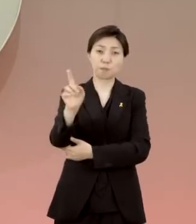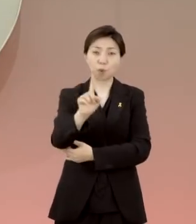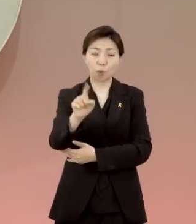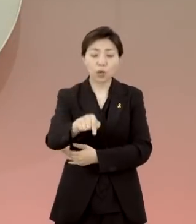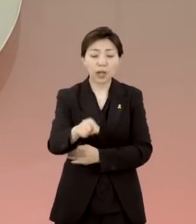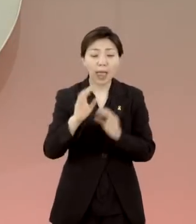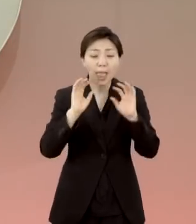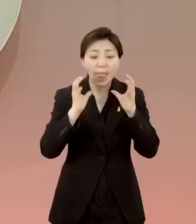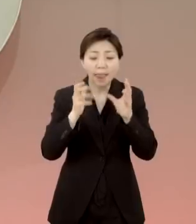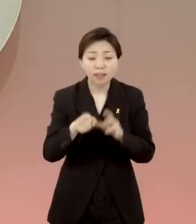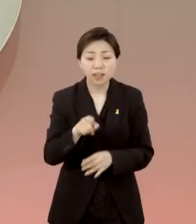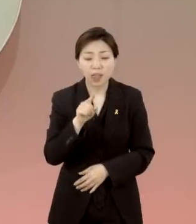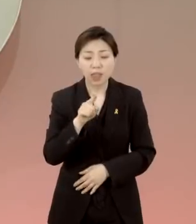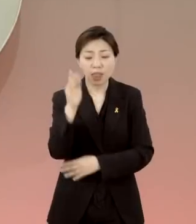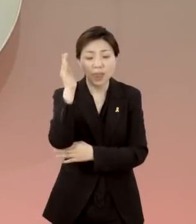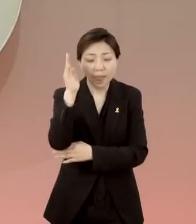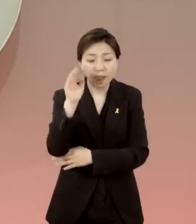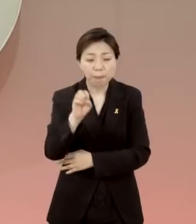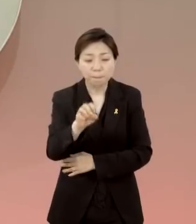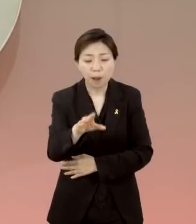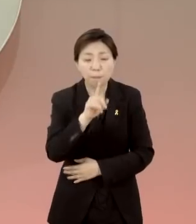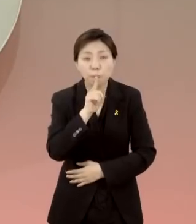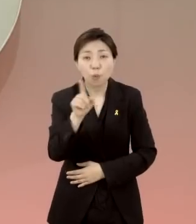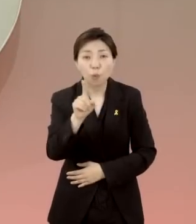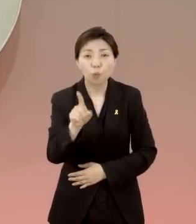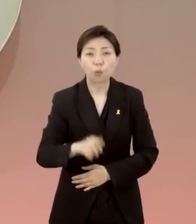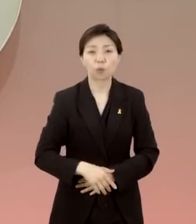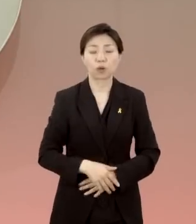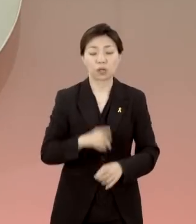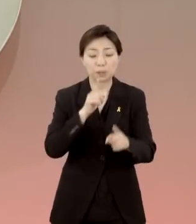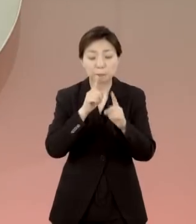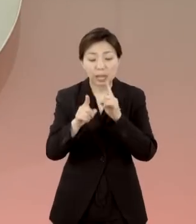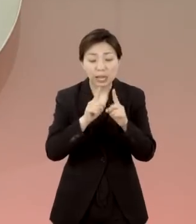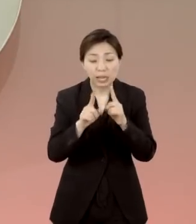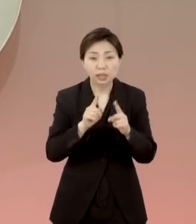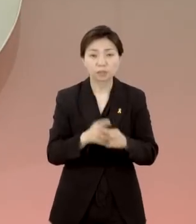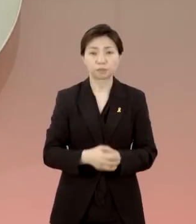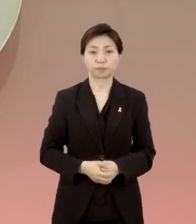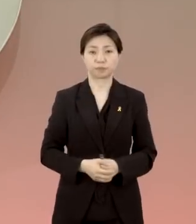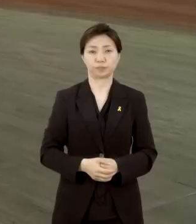그 아이에게 그 아기에게 이렇게 말씀하십니다